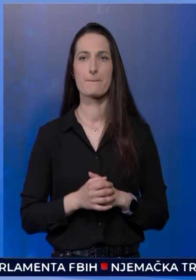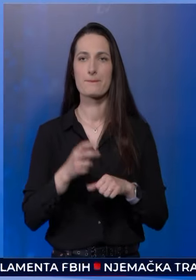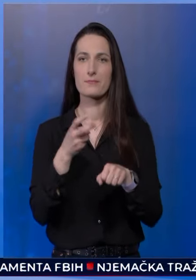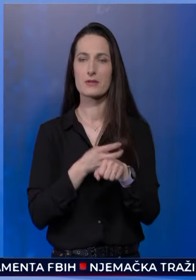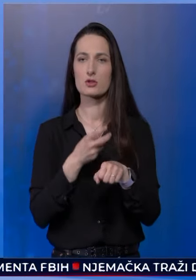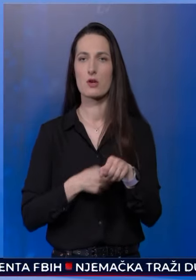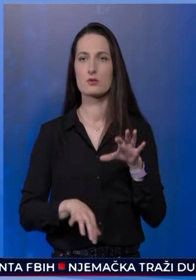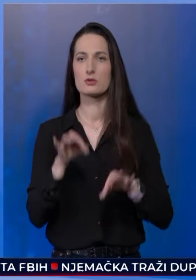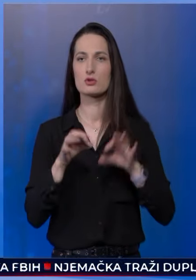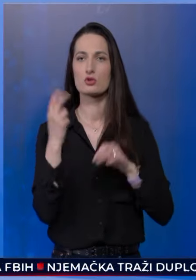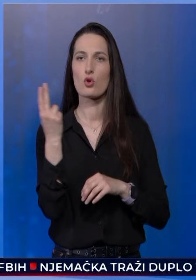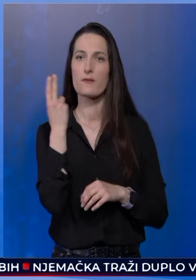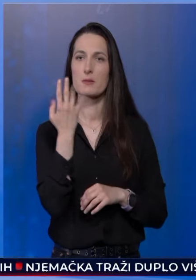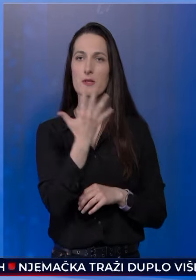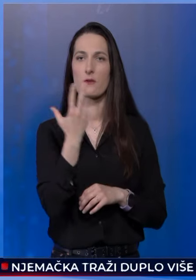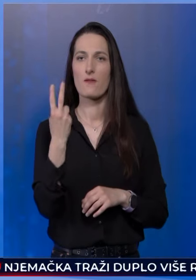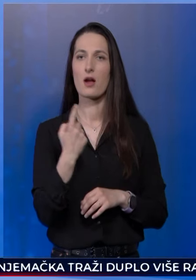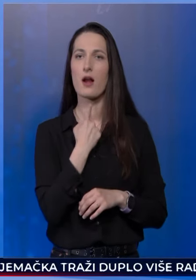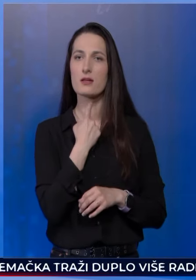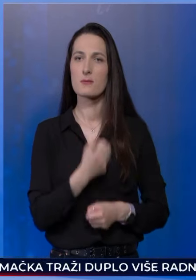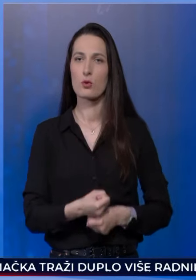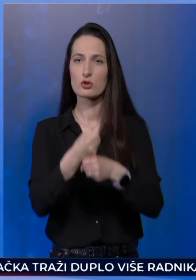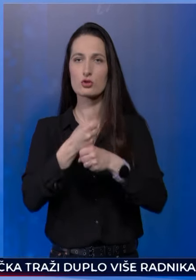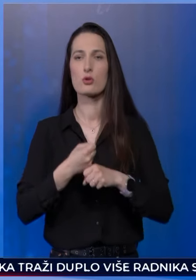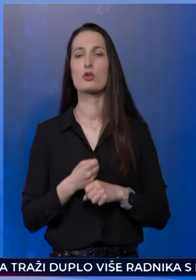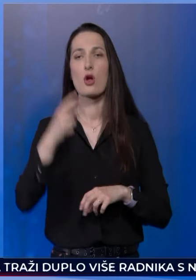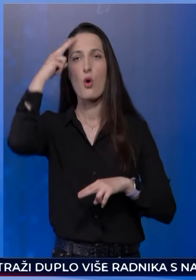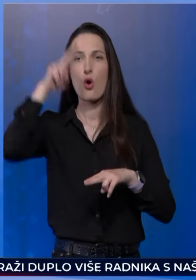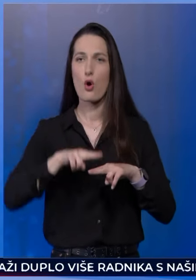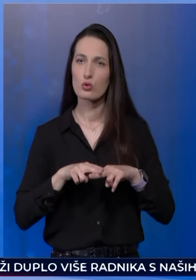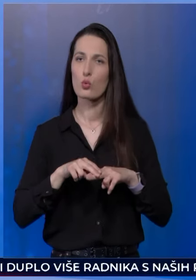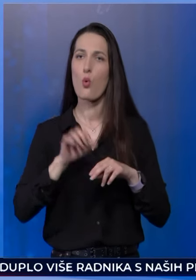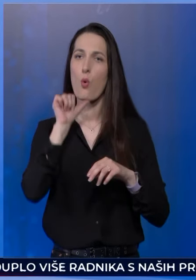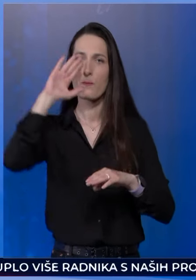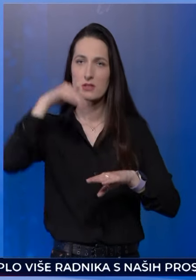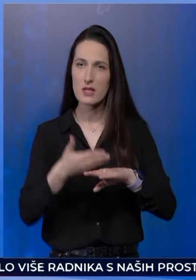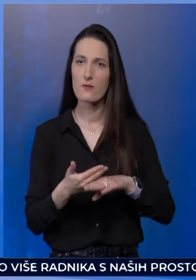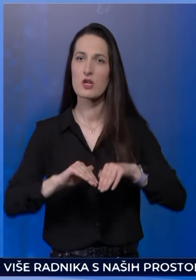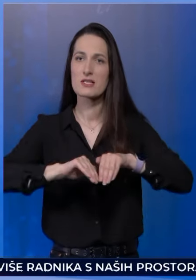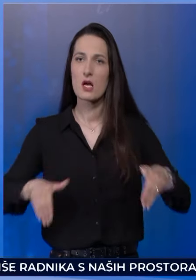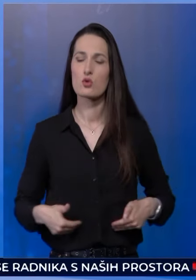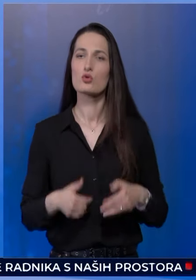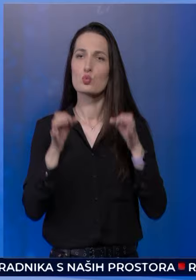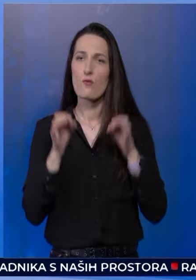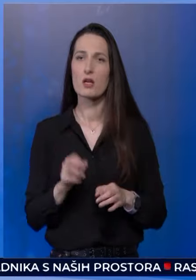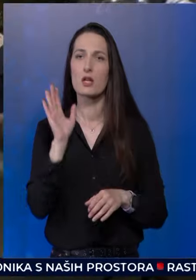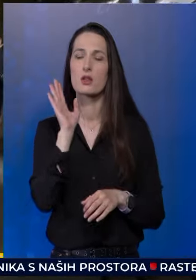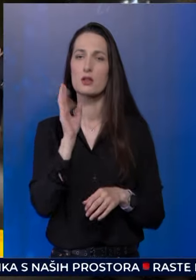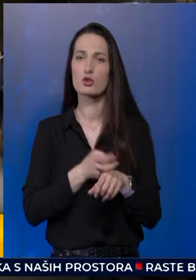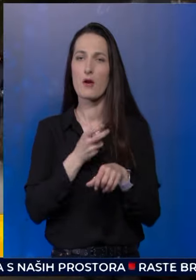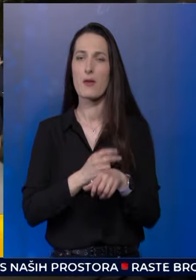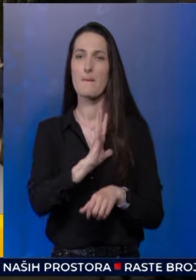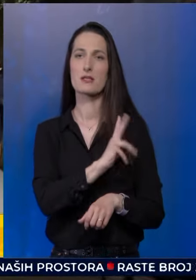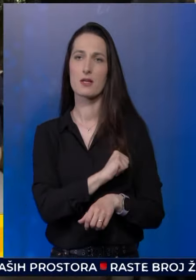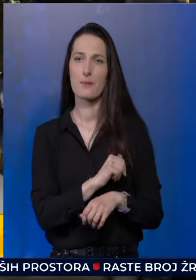Državni zbor Slovenije je sa 52 glasa za podržao odluku o priznavanju nezavisnosti i suvereniteta